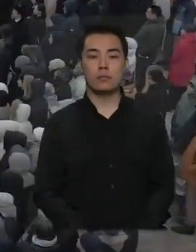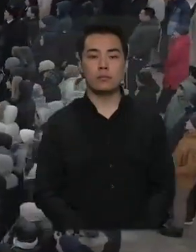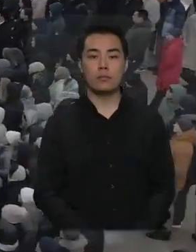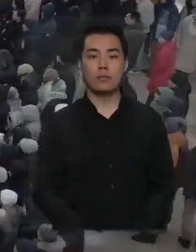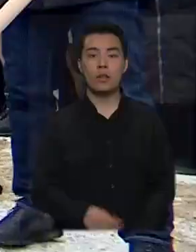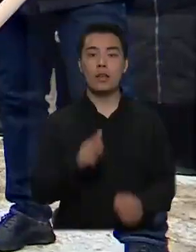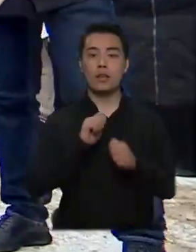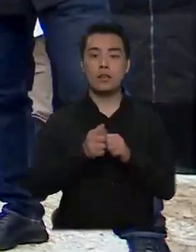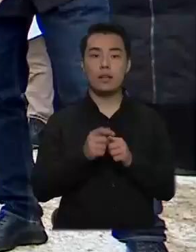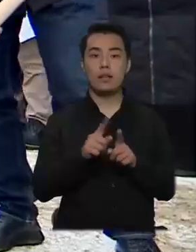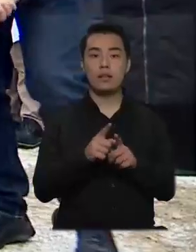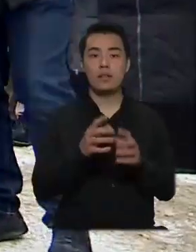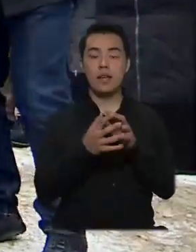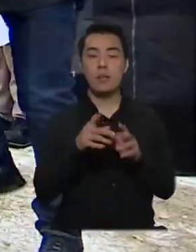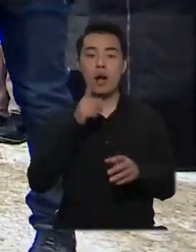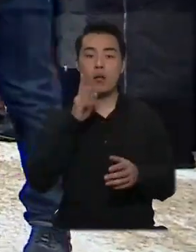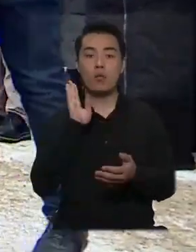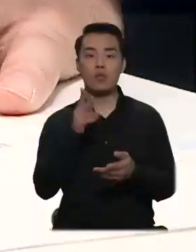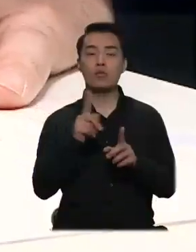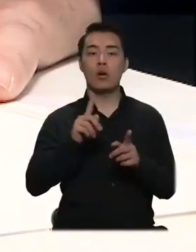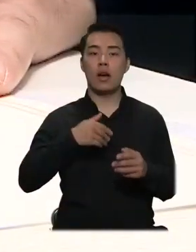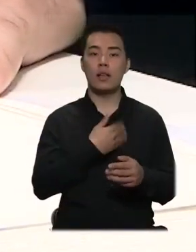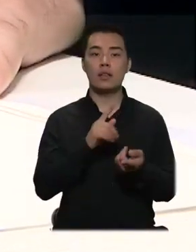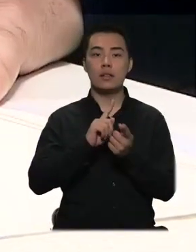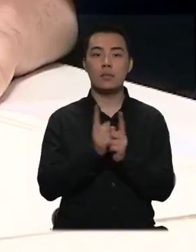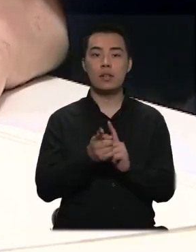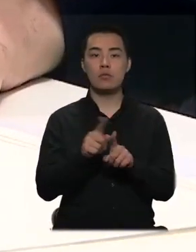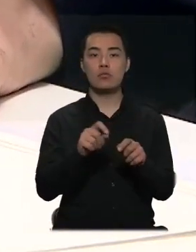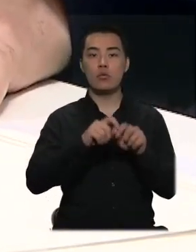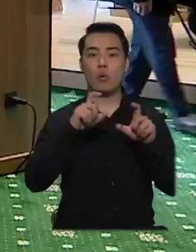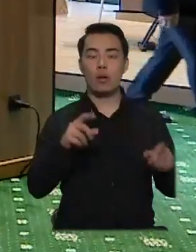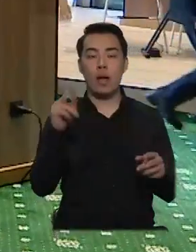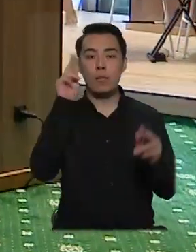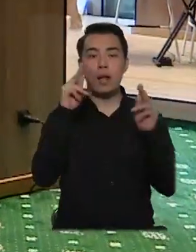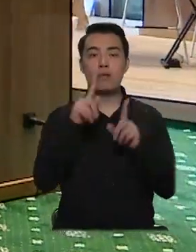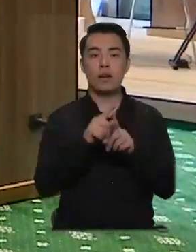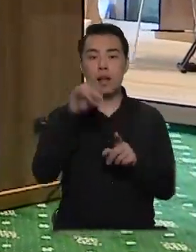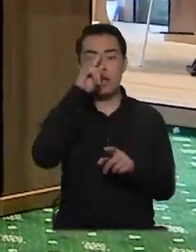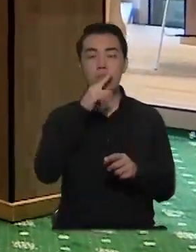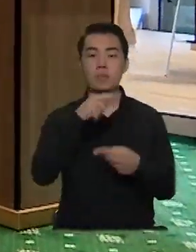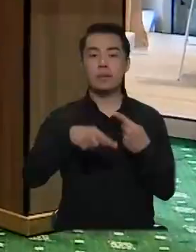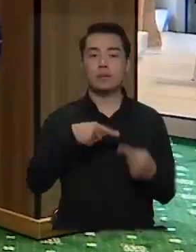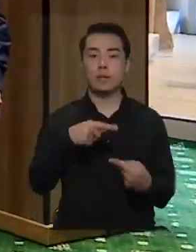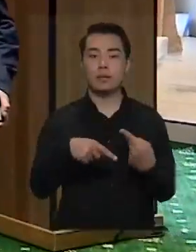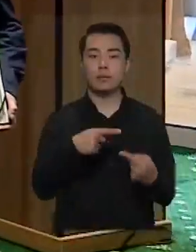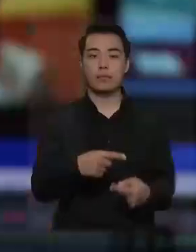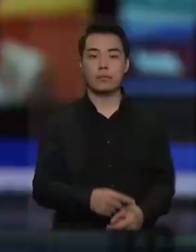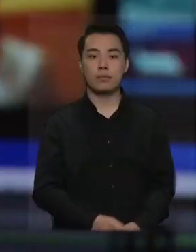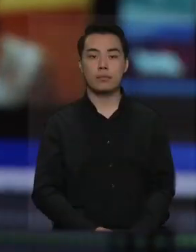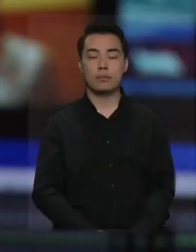инвестиции в сельскую молодежь что хотят изменить в концепции школьного образования казахстанские бизнесмены